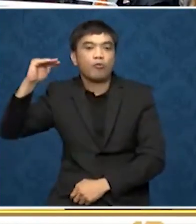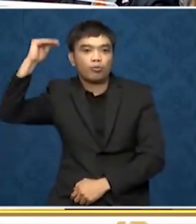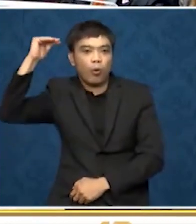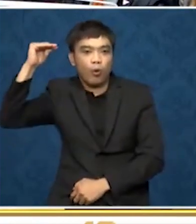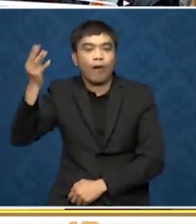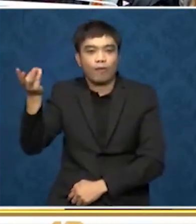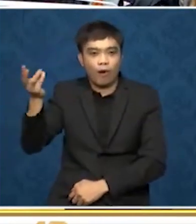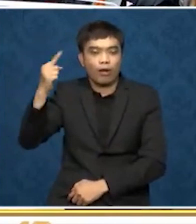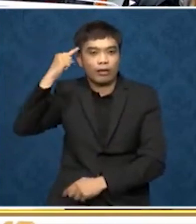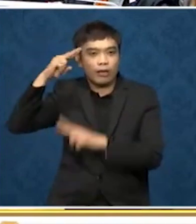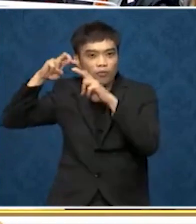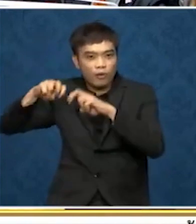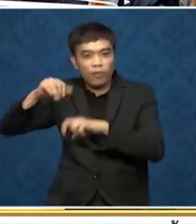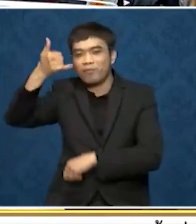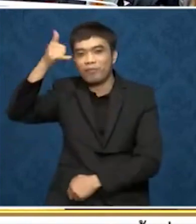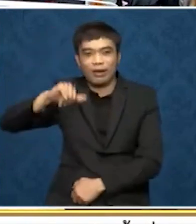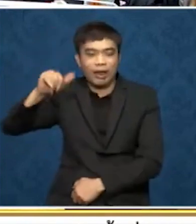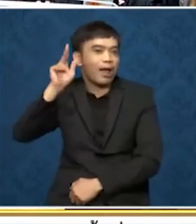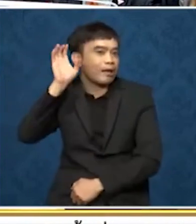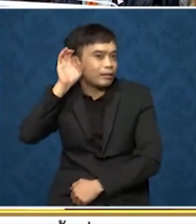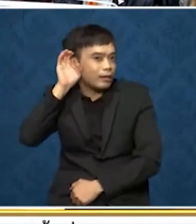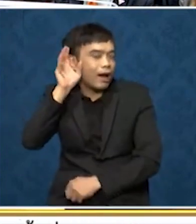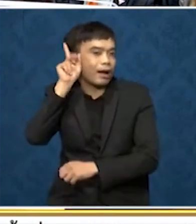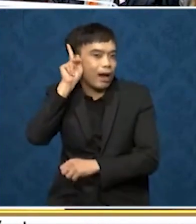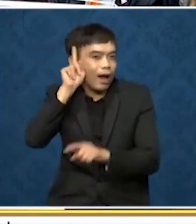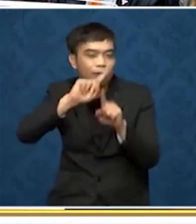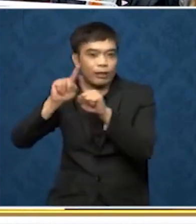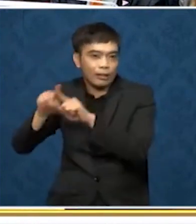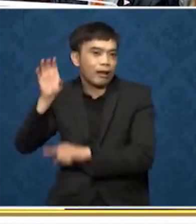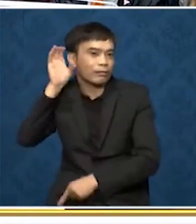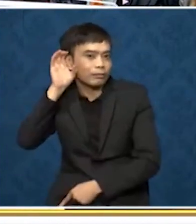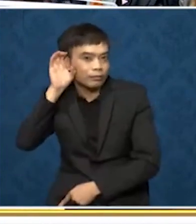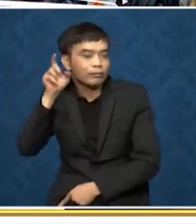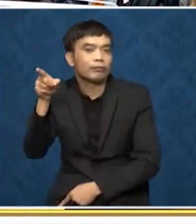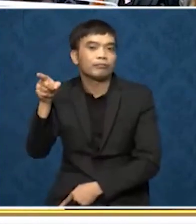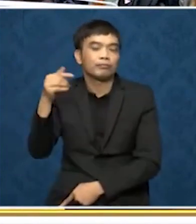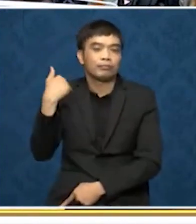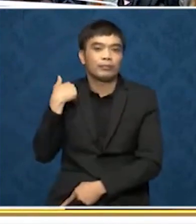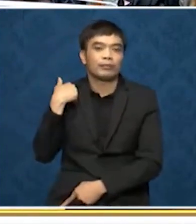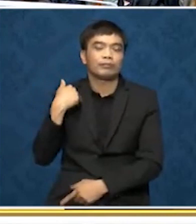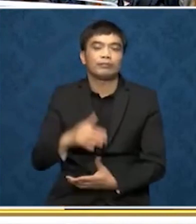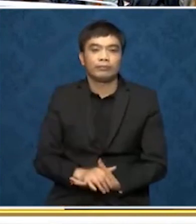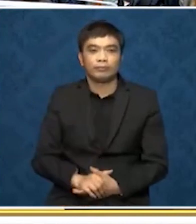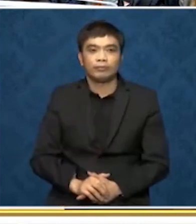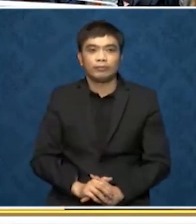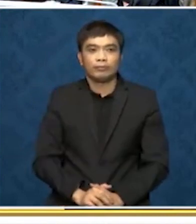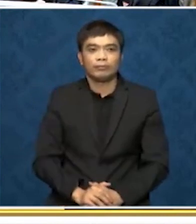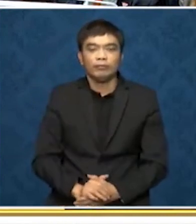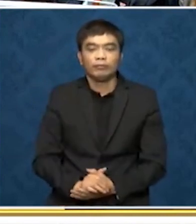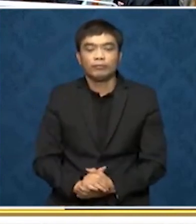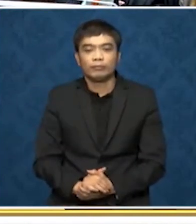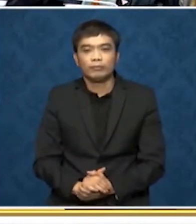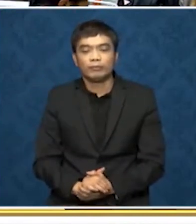บางคนผู้ใหญ่บางคนยังเชื่อข่าวเฟกนิวส์ใน LINEอยู่เลยทุกวันนี้นะคะ